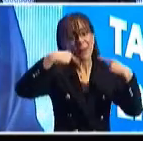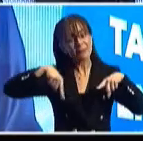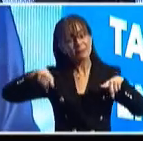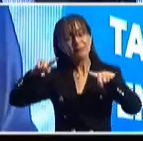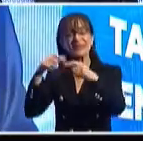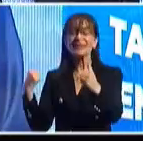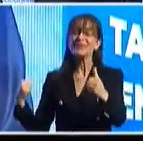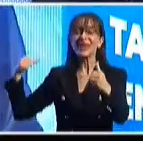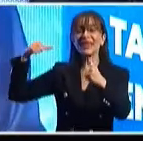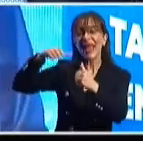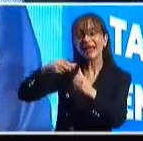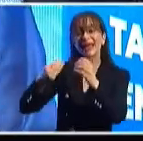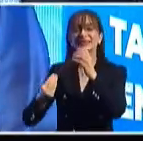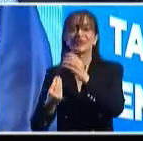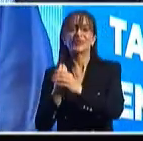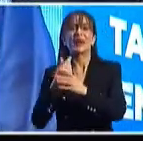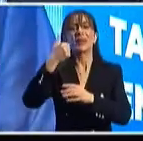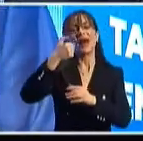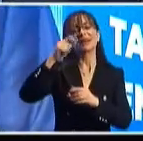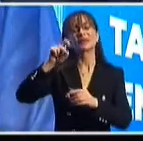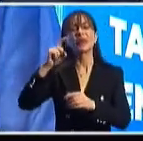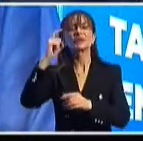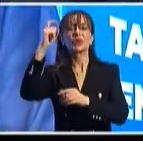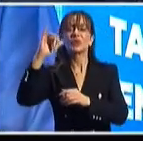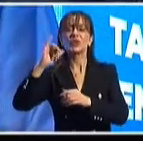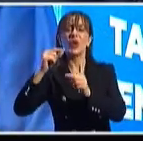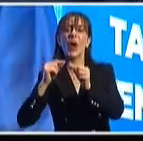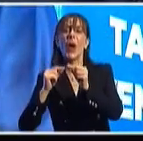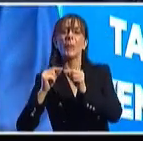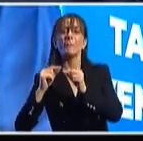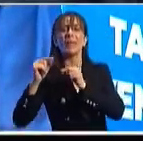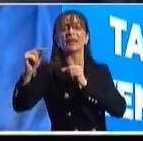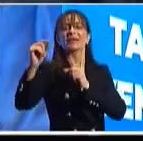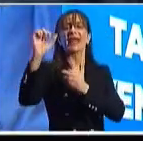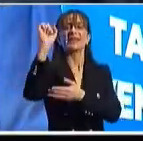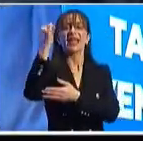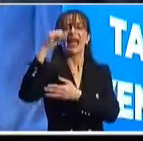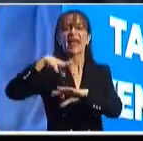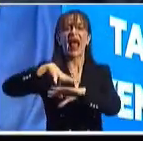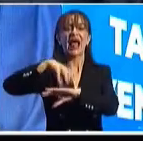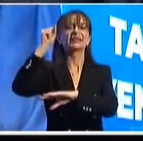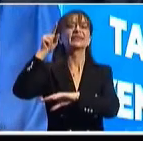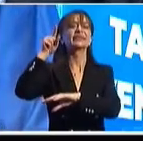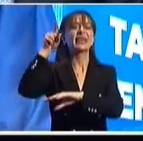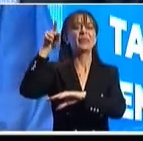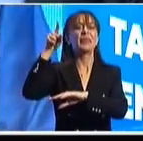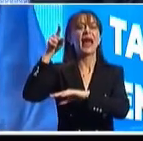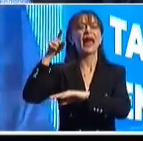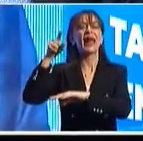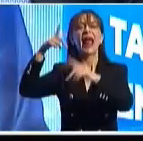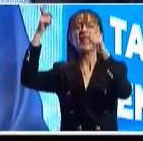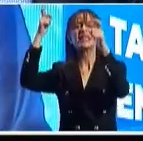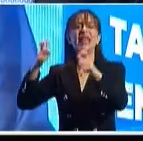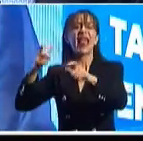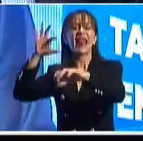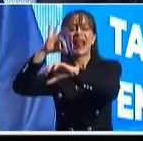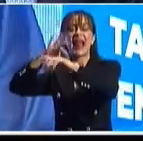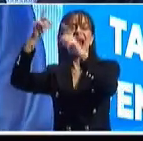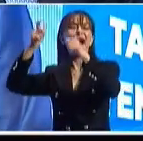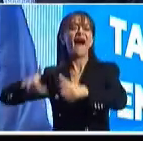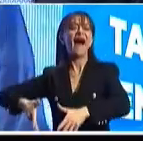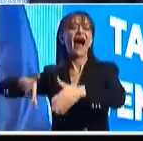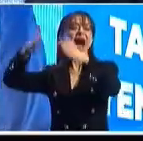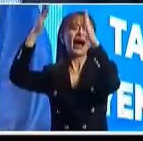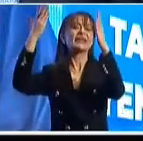6.9 kilometrelik Sancaktepe Şehir Hastanesi Sarıgazi Taşdelen yeni doğan